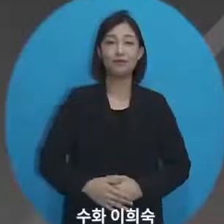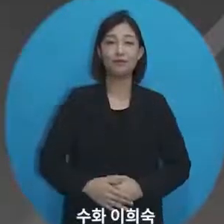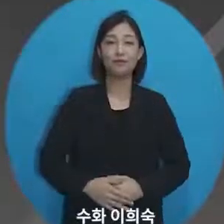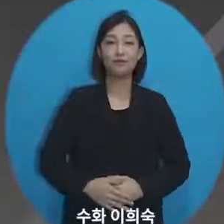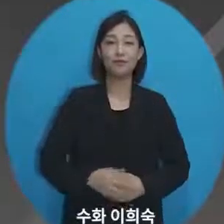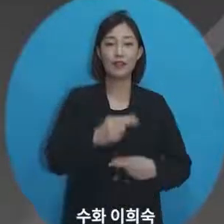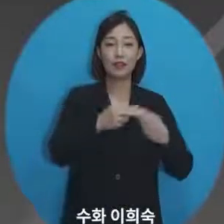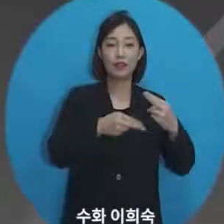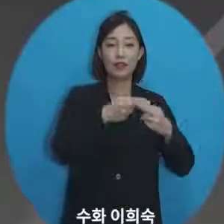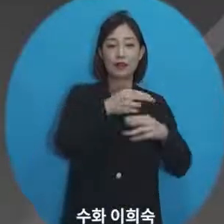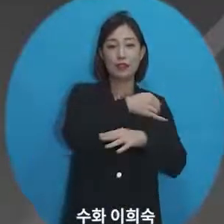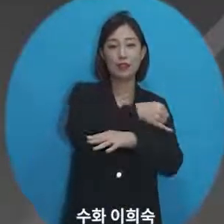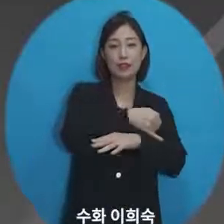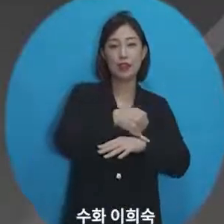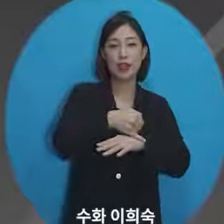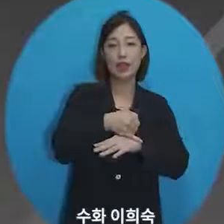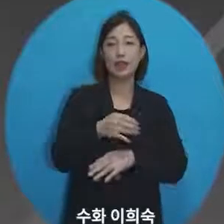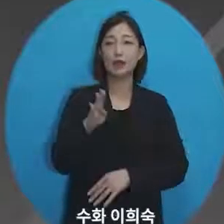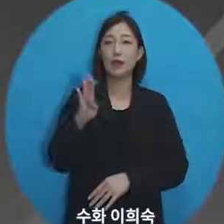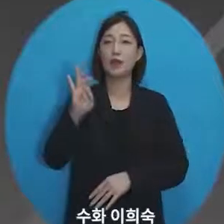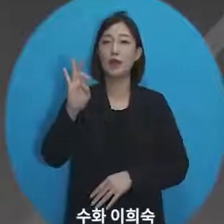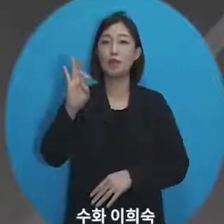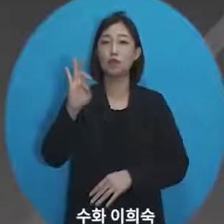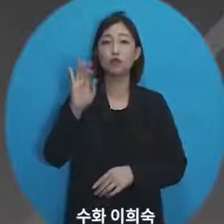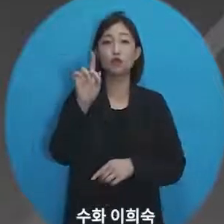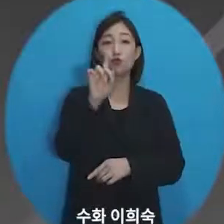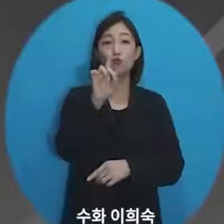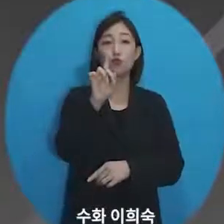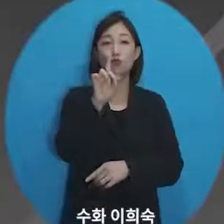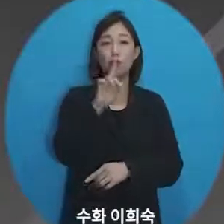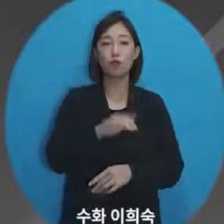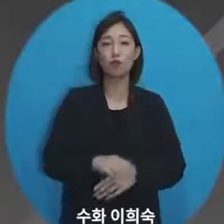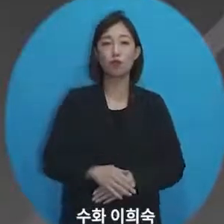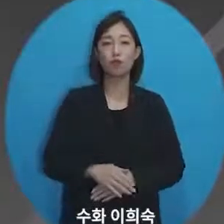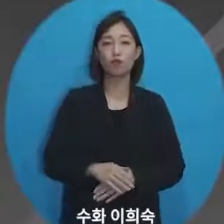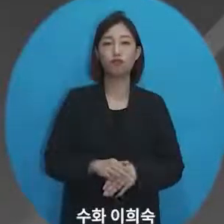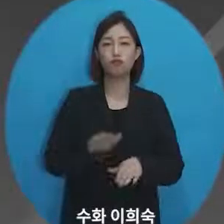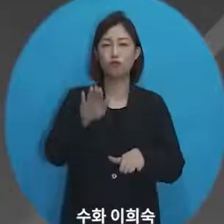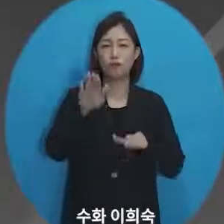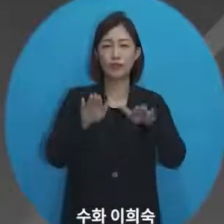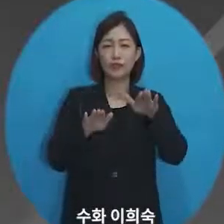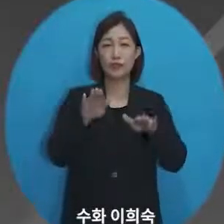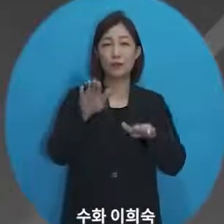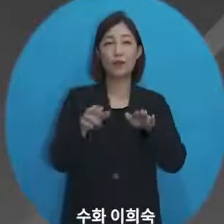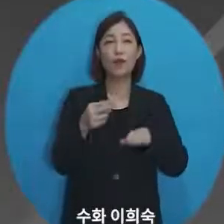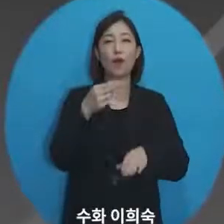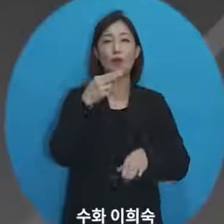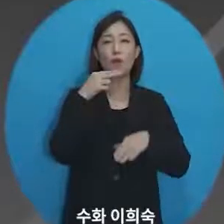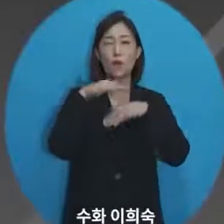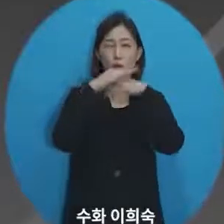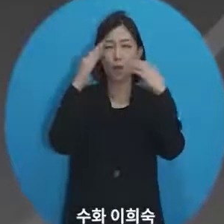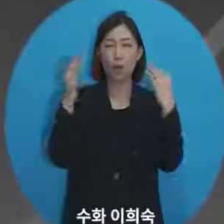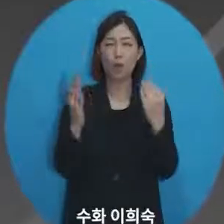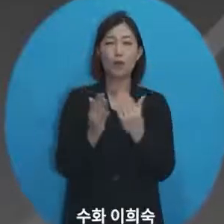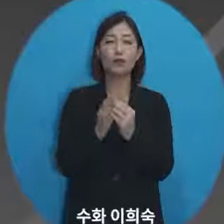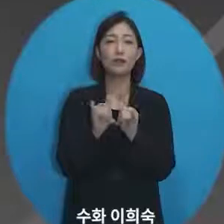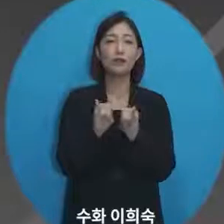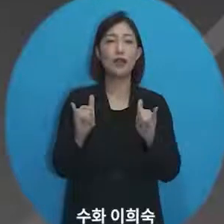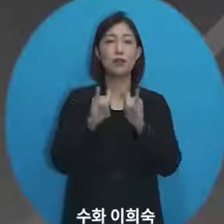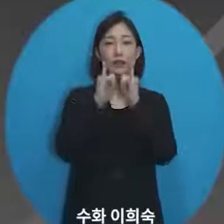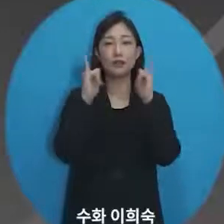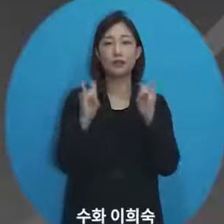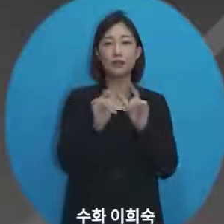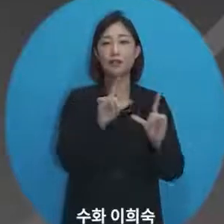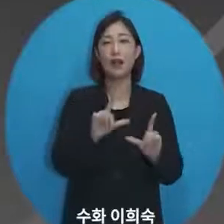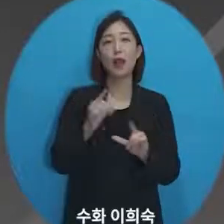프리와 유니버설 디자인은 결론부터 얘기하면 모든 사람이 차별 없이 함께 참여할 수 있는 사회 만들기라는 부분에서